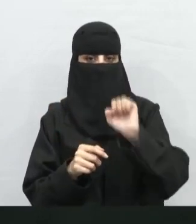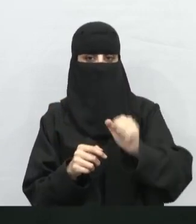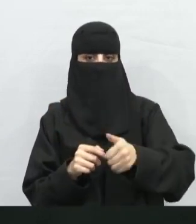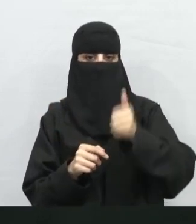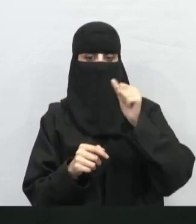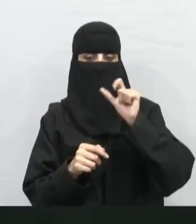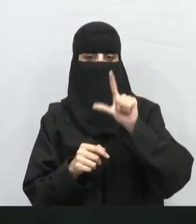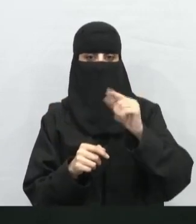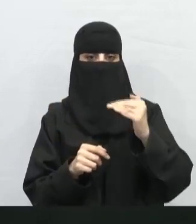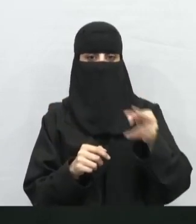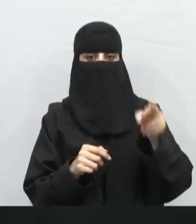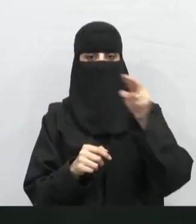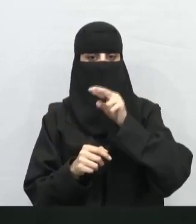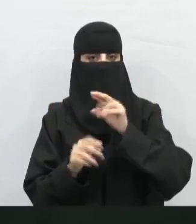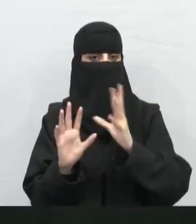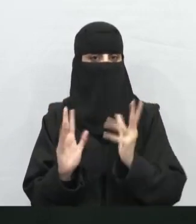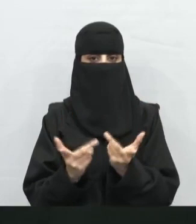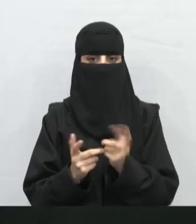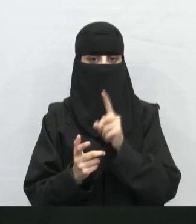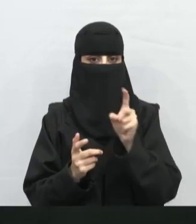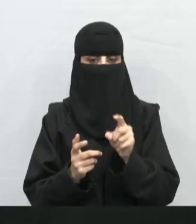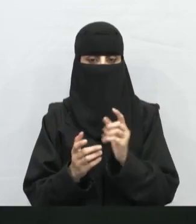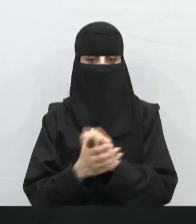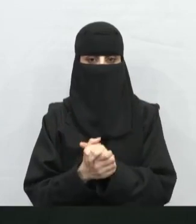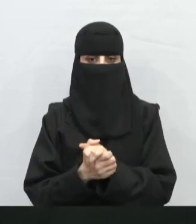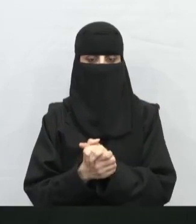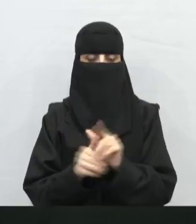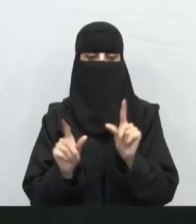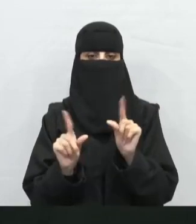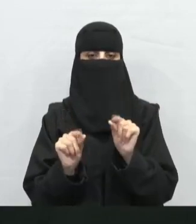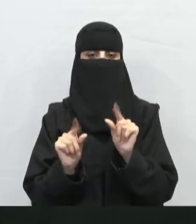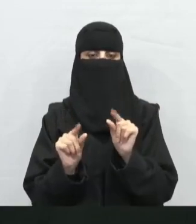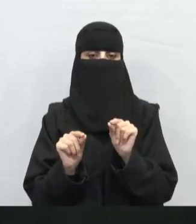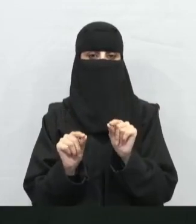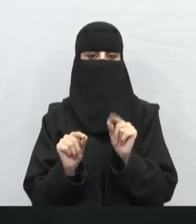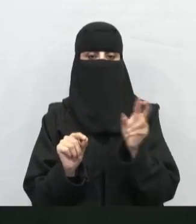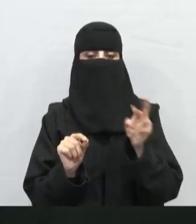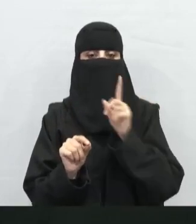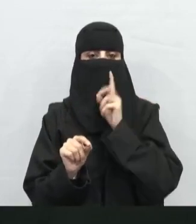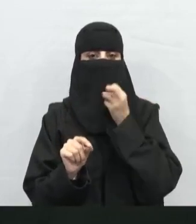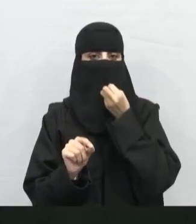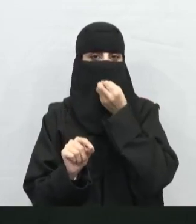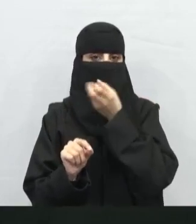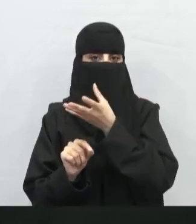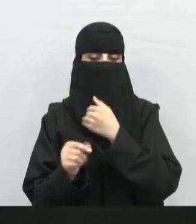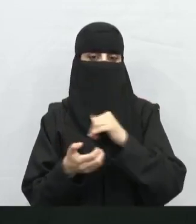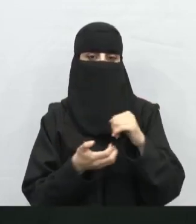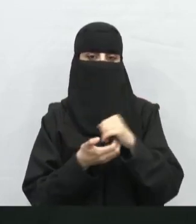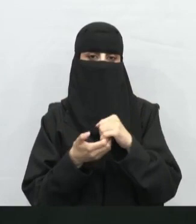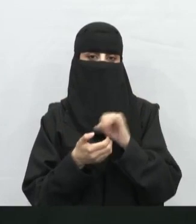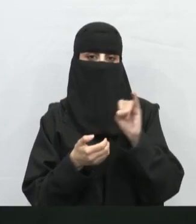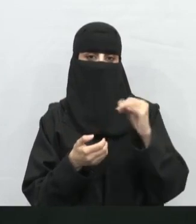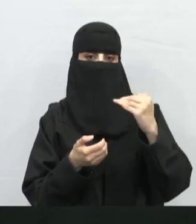احسنتم اخبرها بالخبر الذي اخبره اخبرهم به المعلم فقال ان زميلي